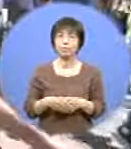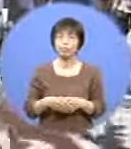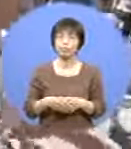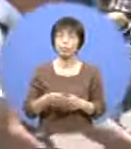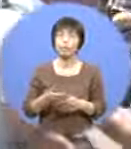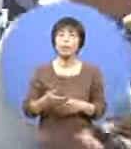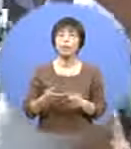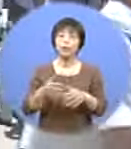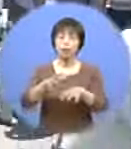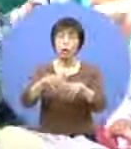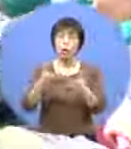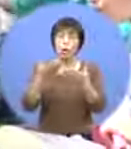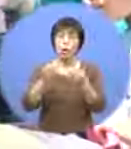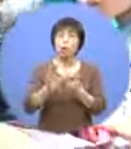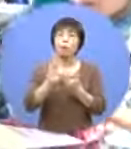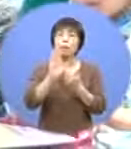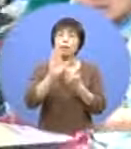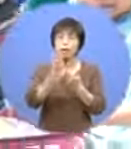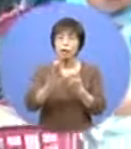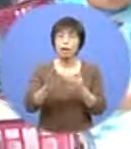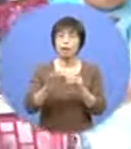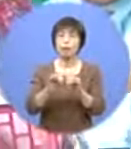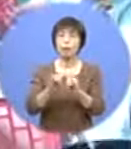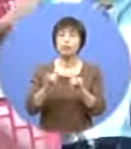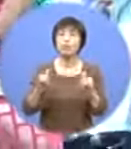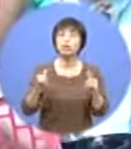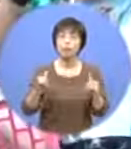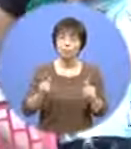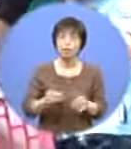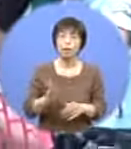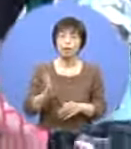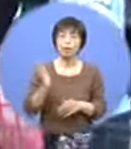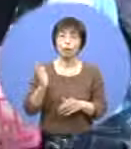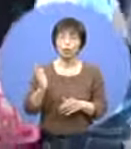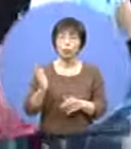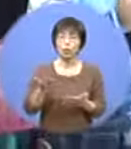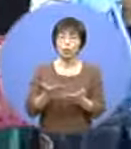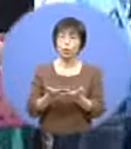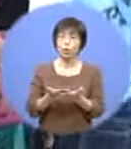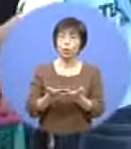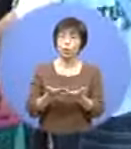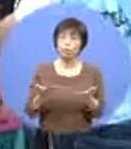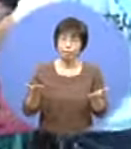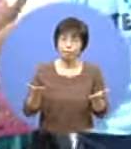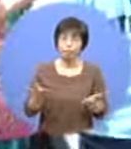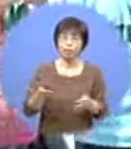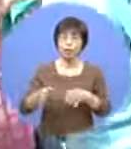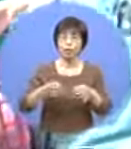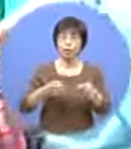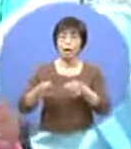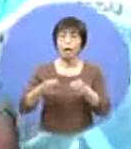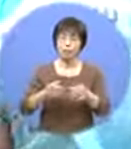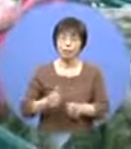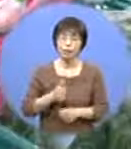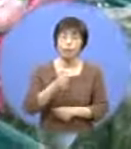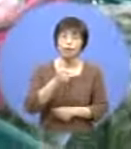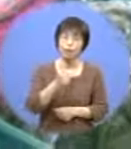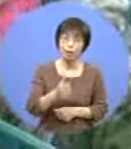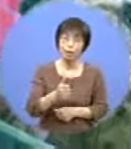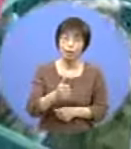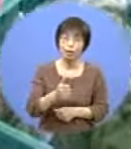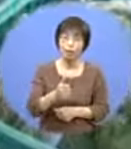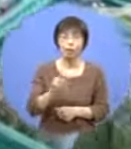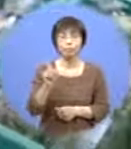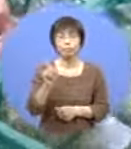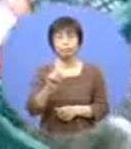そしてジャガイモ掘りを終えた参加者が長原北まちづくりネットの農産物販売店を訪れて、新